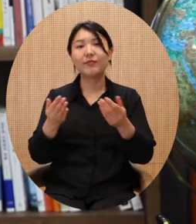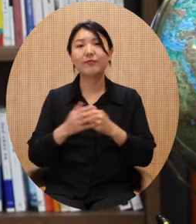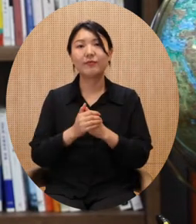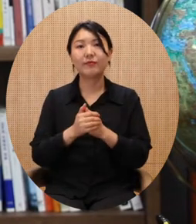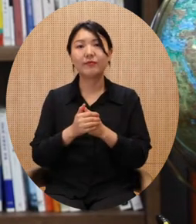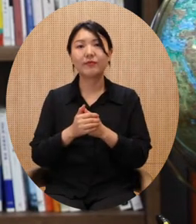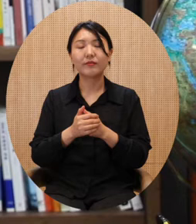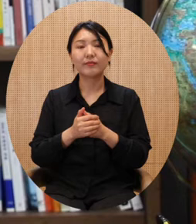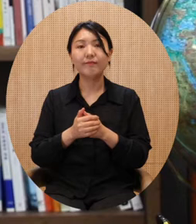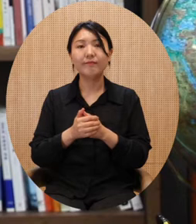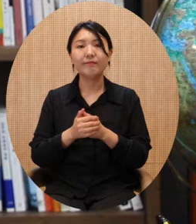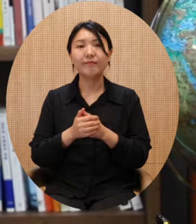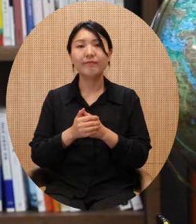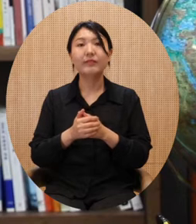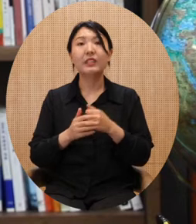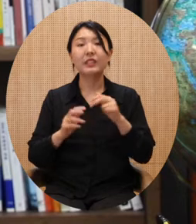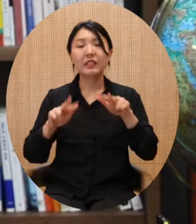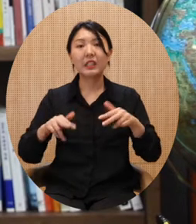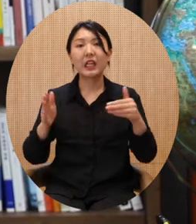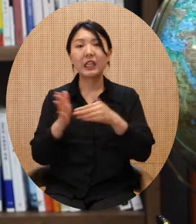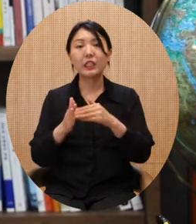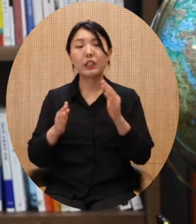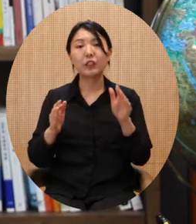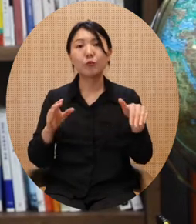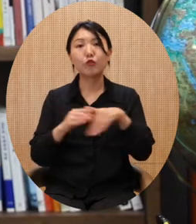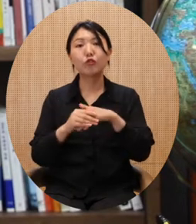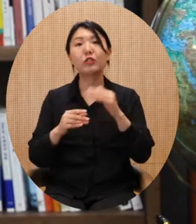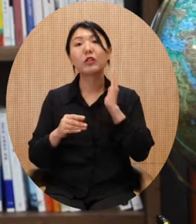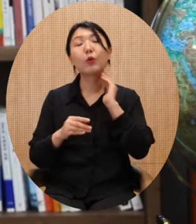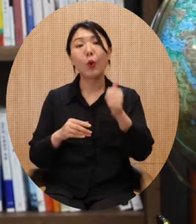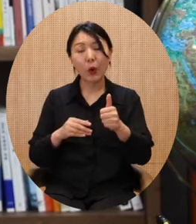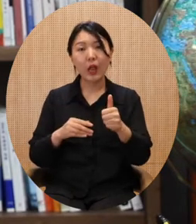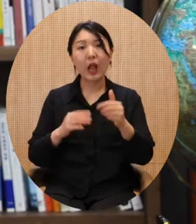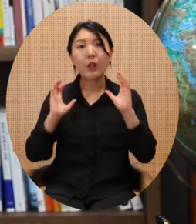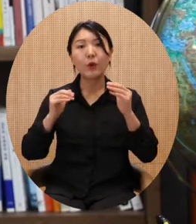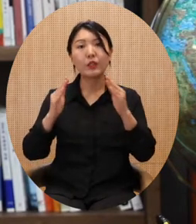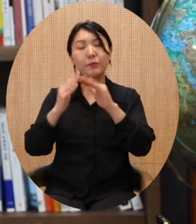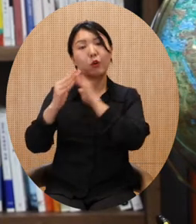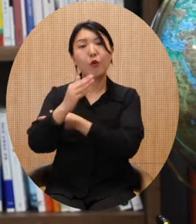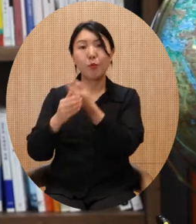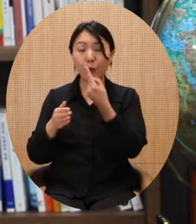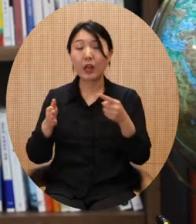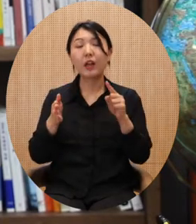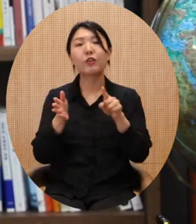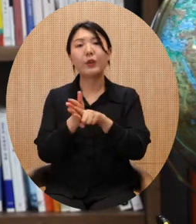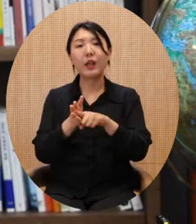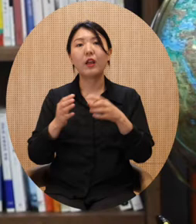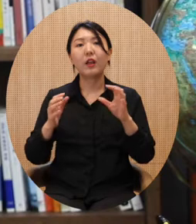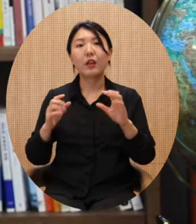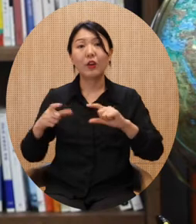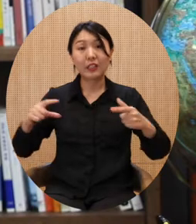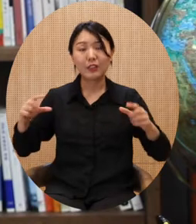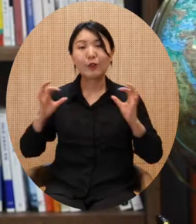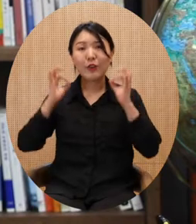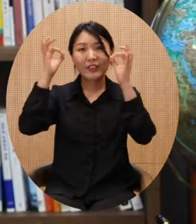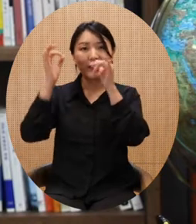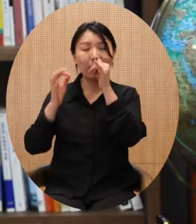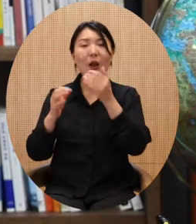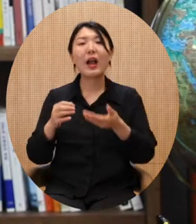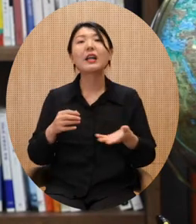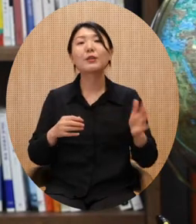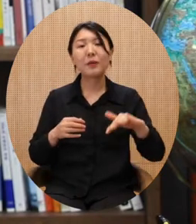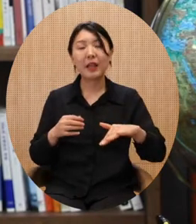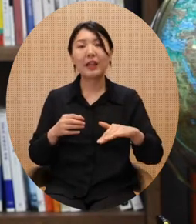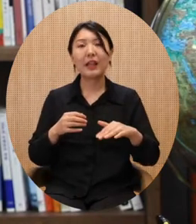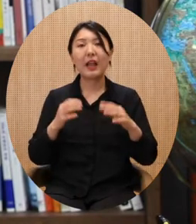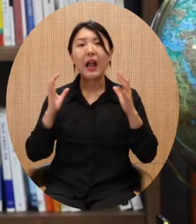드립니다. 그동안 문재인 정부에서는 아동주거권 보장을 위해 많은 노력을 해왔습니다. 하지만